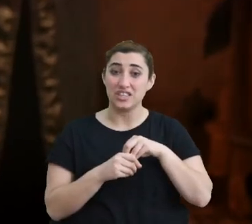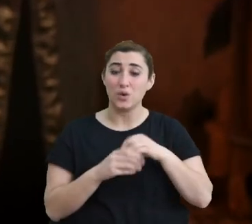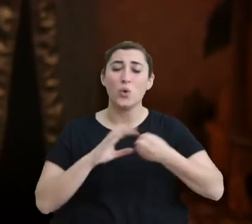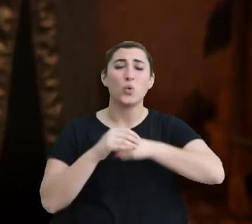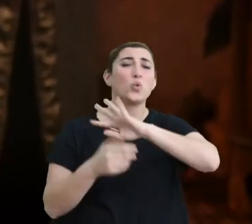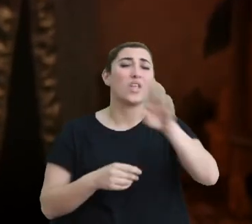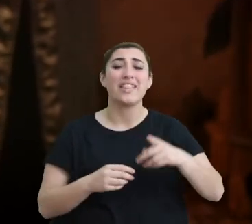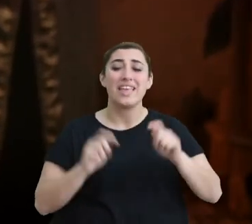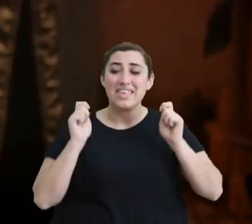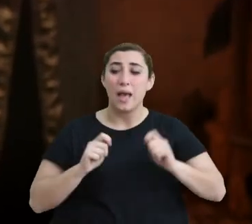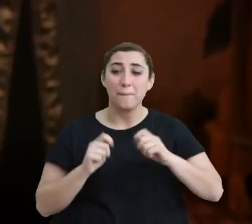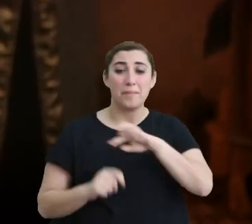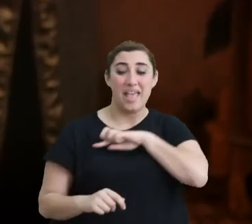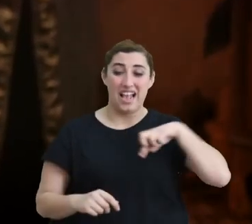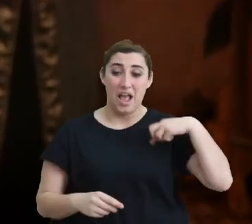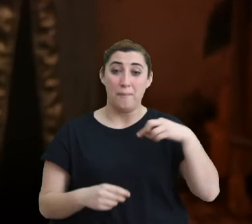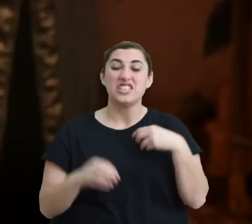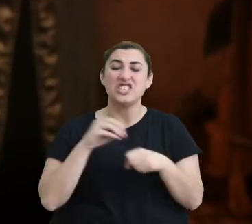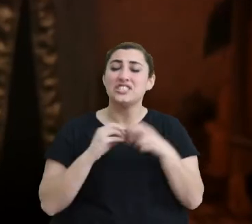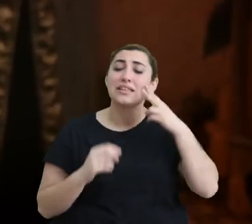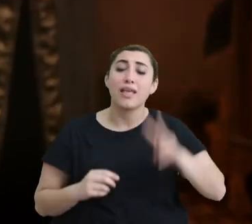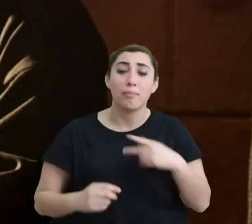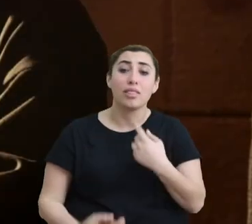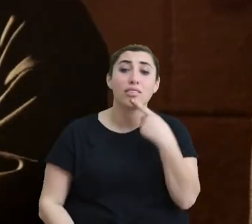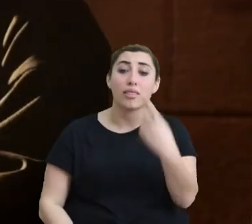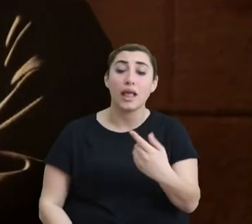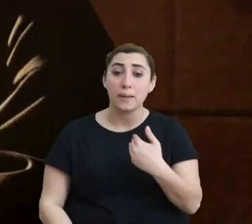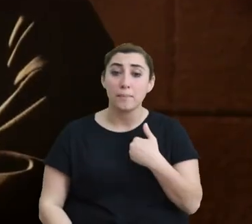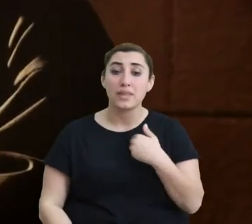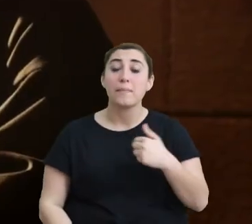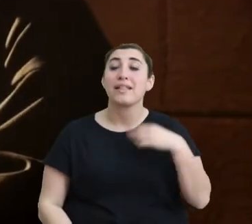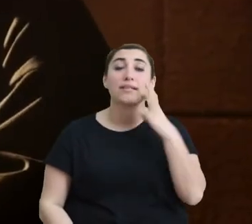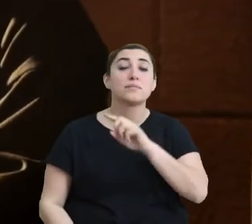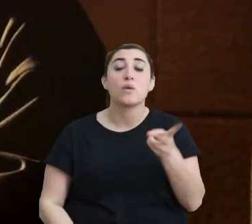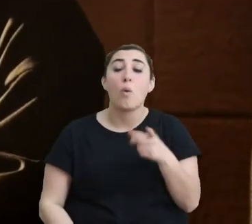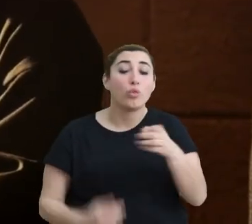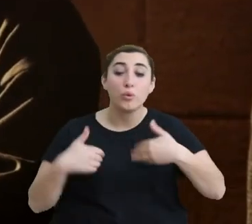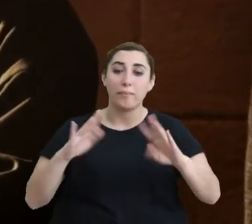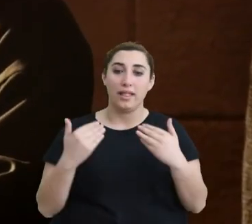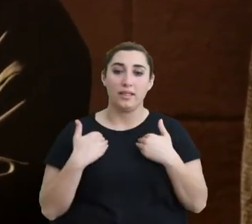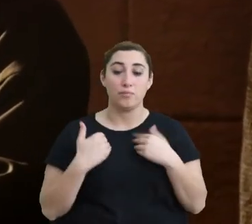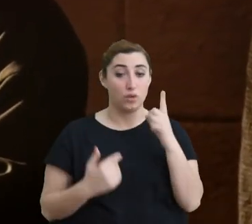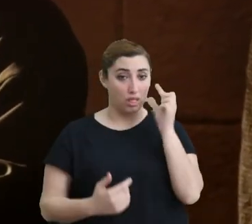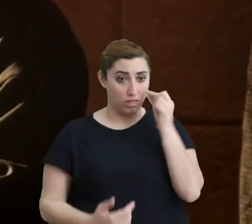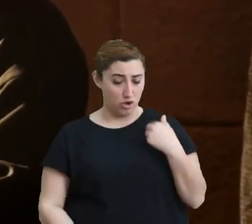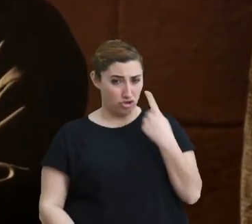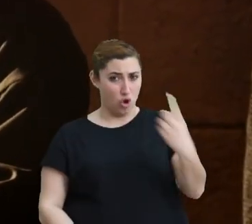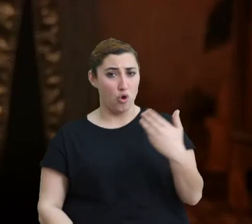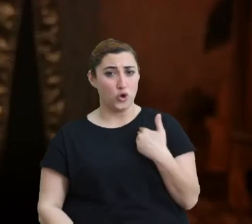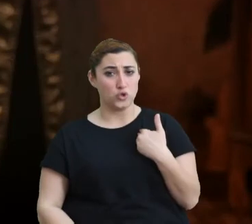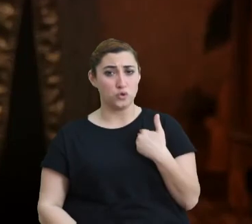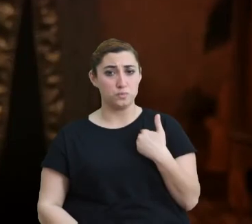Cihanın yaratılma sebebi peygamberimiz üzerine yemin ederim ki ben kimseyi öldürmedim. Gözümle gördüm